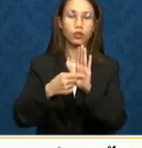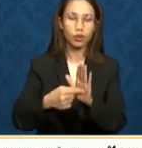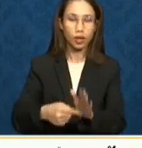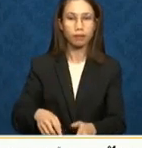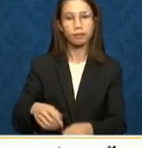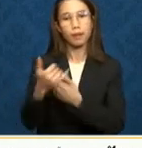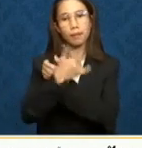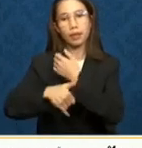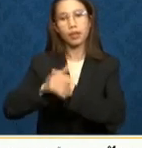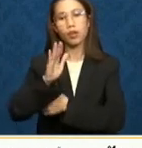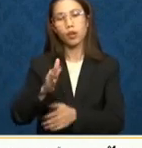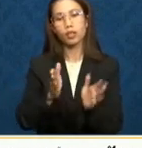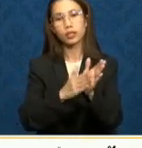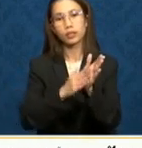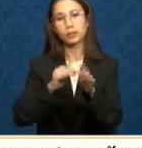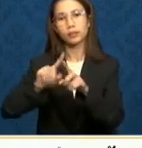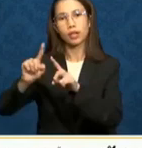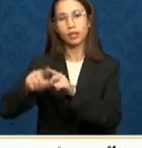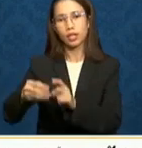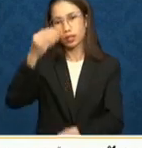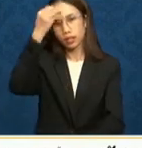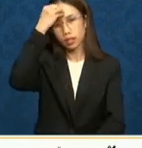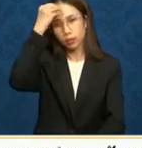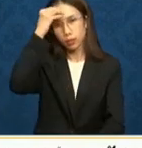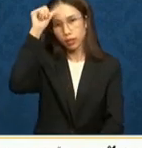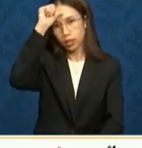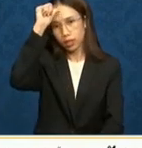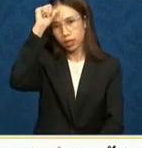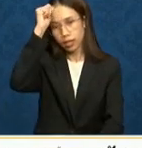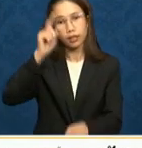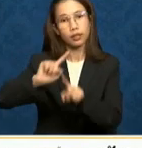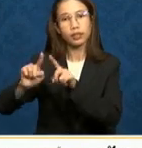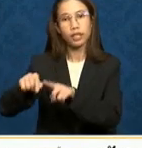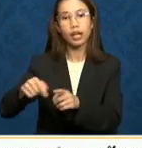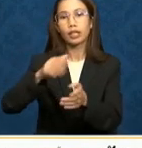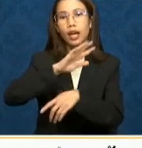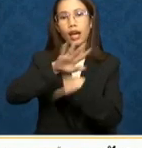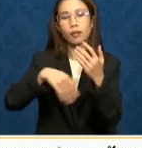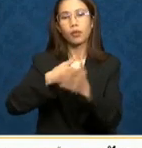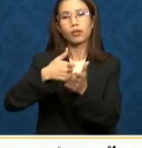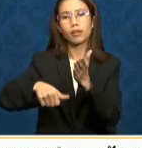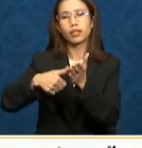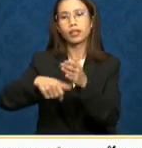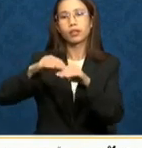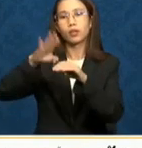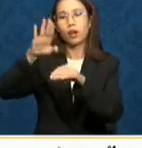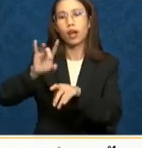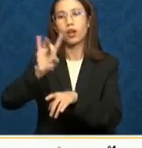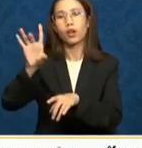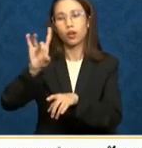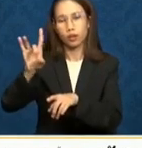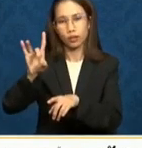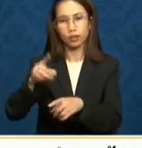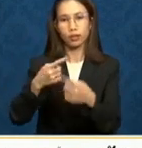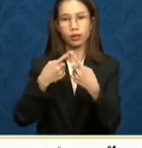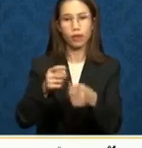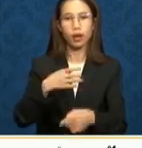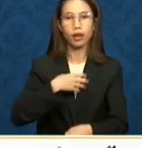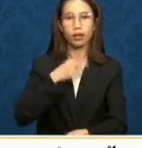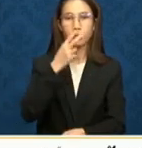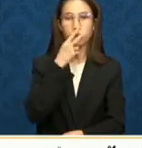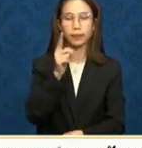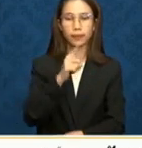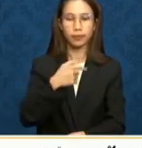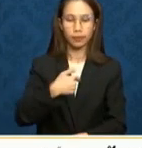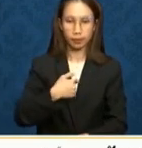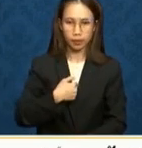มต่างๆเหล่านั้นไม่ว่าจะเป็นญี่ปุ่นอินเดียหรือใครเนี่ยทุกคนมีหนี้สาธารณะมากกว่า100ทั้งนั้นนะครับเพราะฉะนั้นอยากให้เห็นว่าเรายังมี